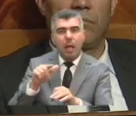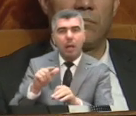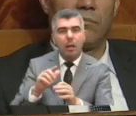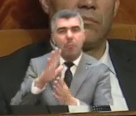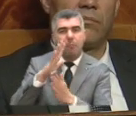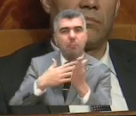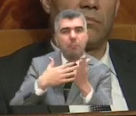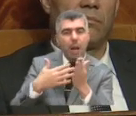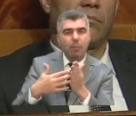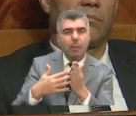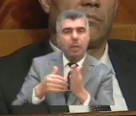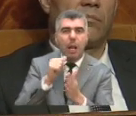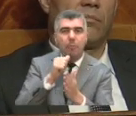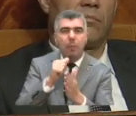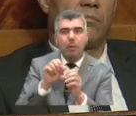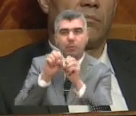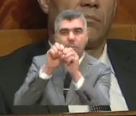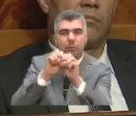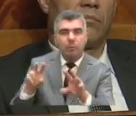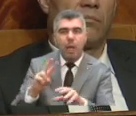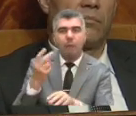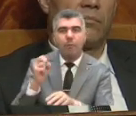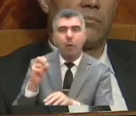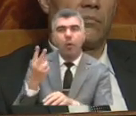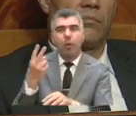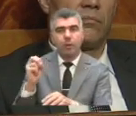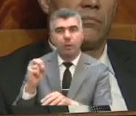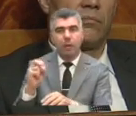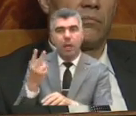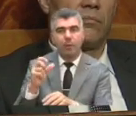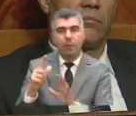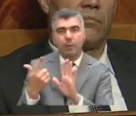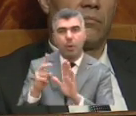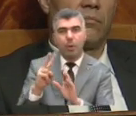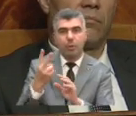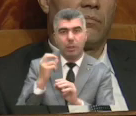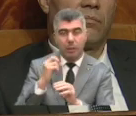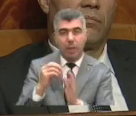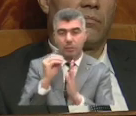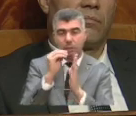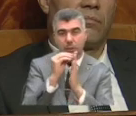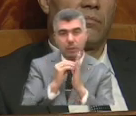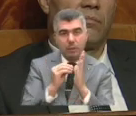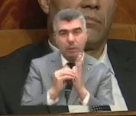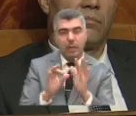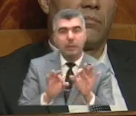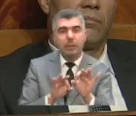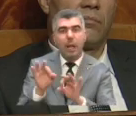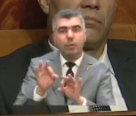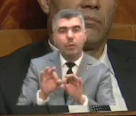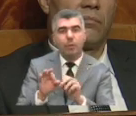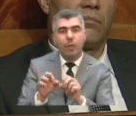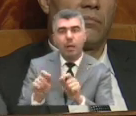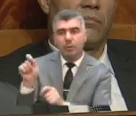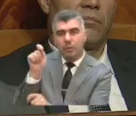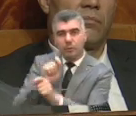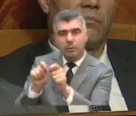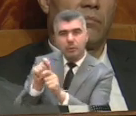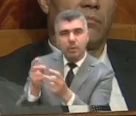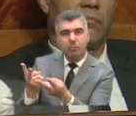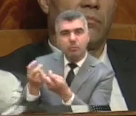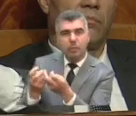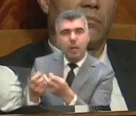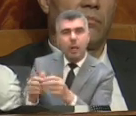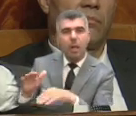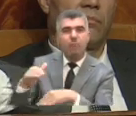بالماء الصالح للشرب والمياه السقي 2020-2027 التي تندرج في إطارها استراتيجية تحلية مياه